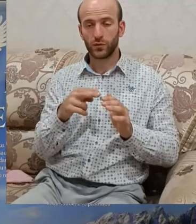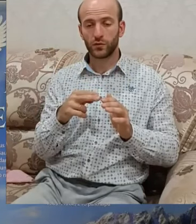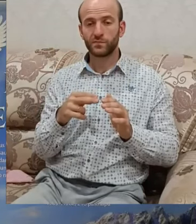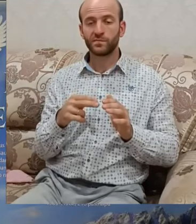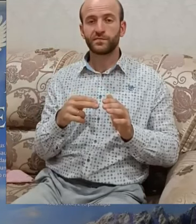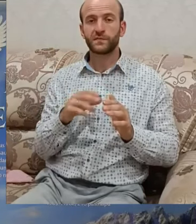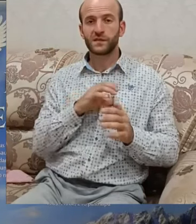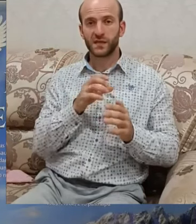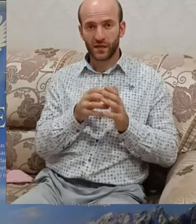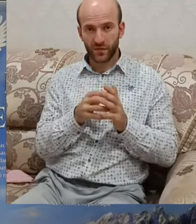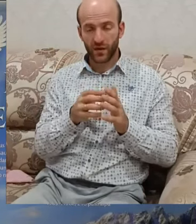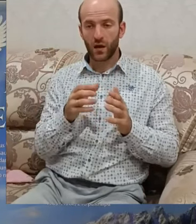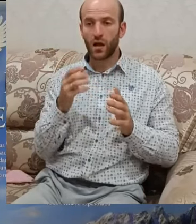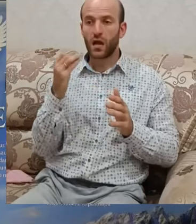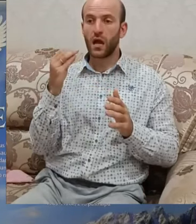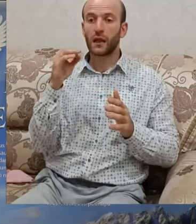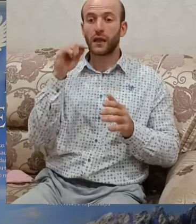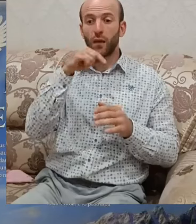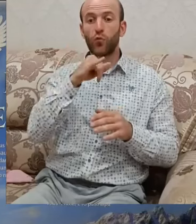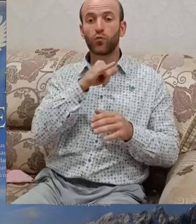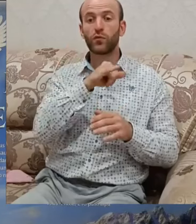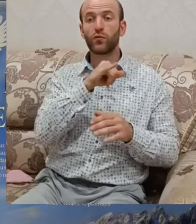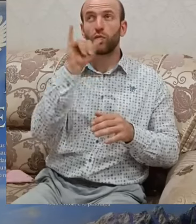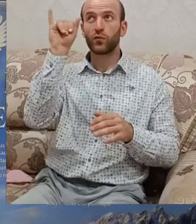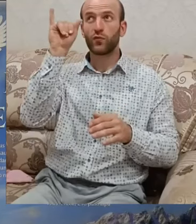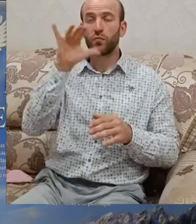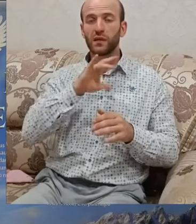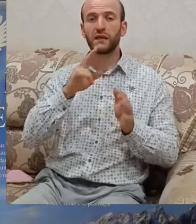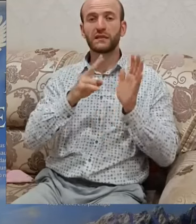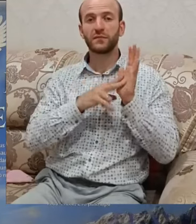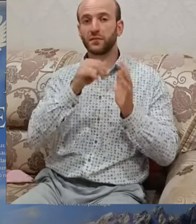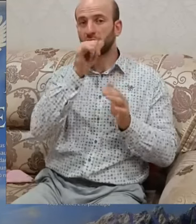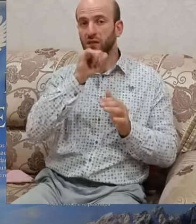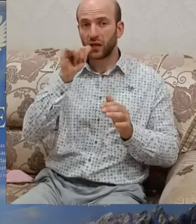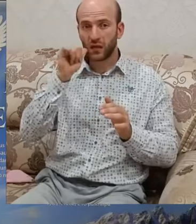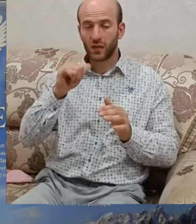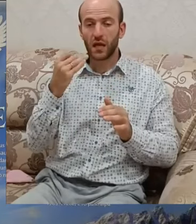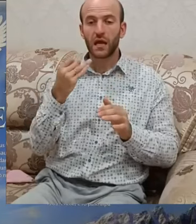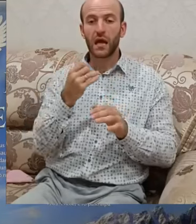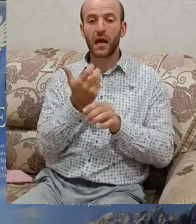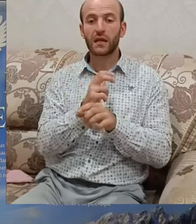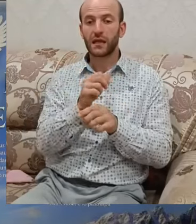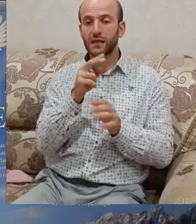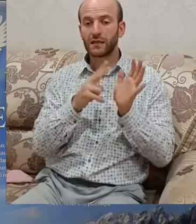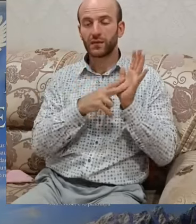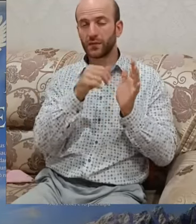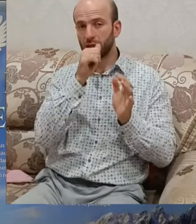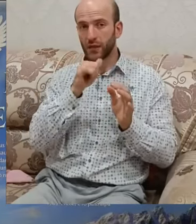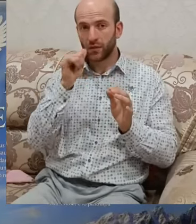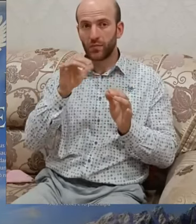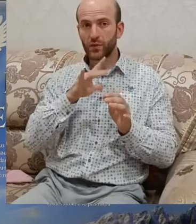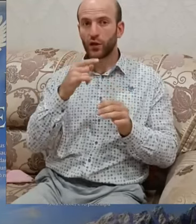7 paslaptis. И там у него были 7 тайн, kurios skambėjo. Которые звучали. Ir jie kovojo, и